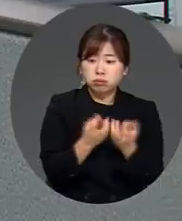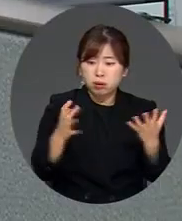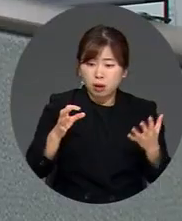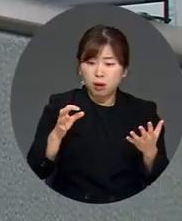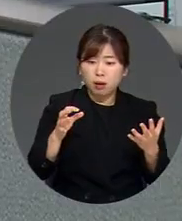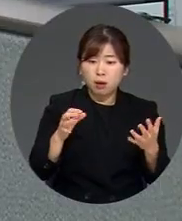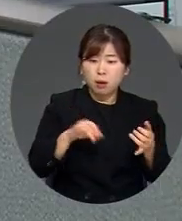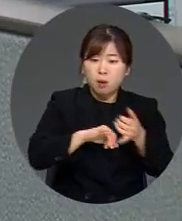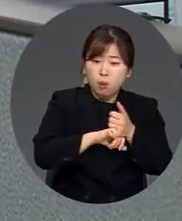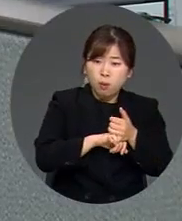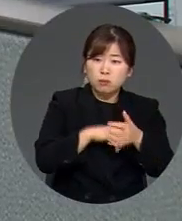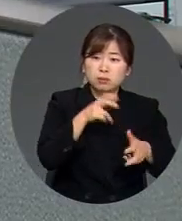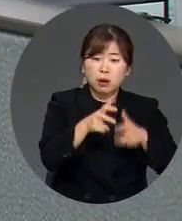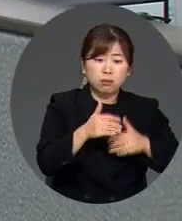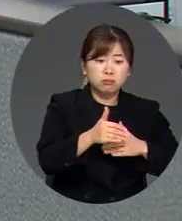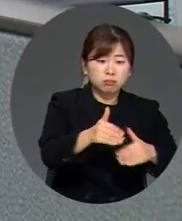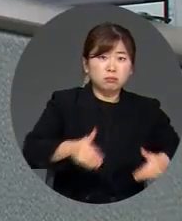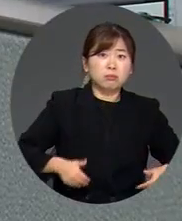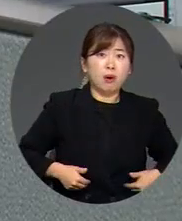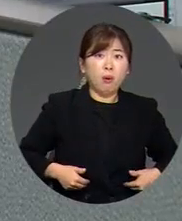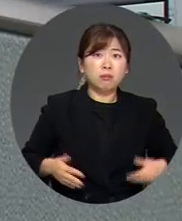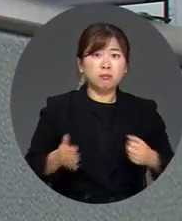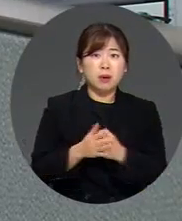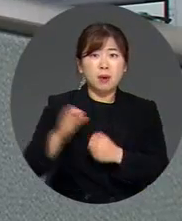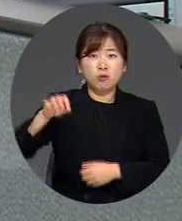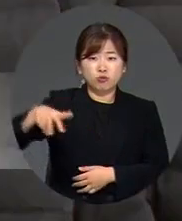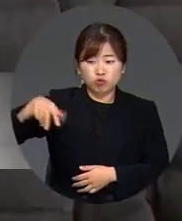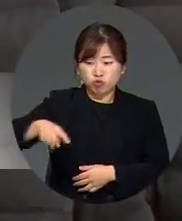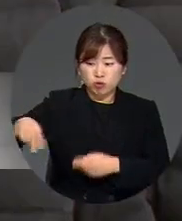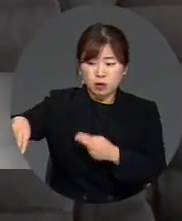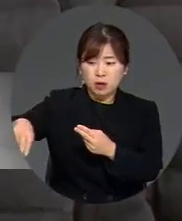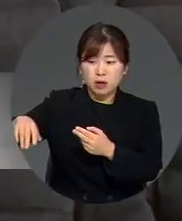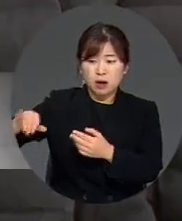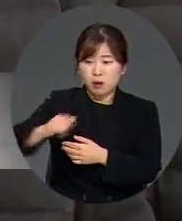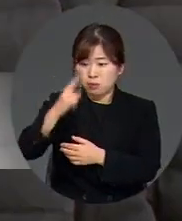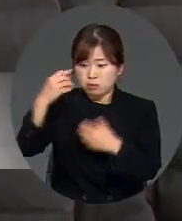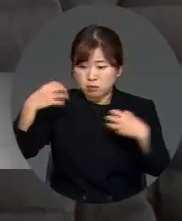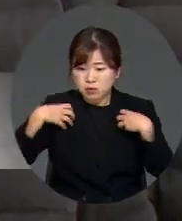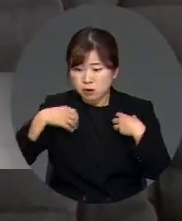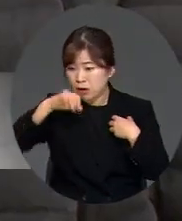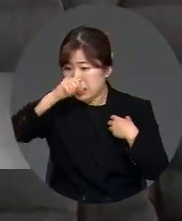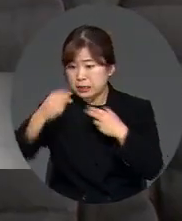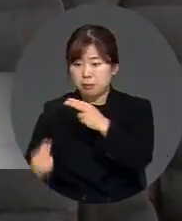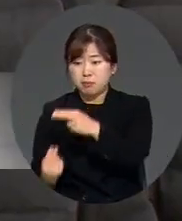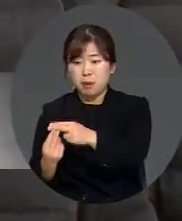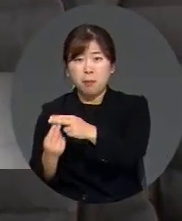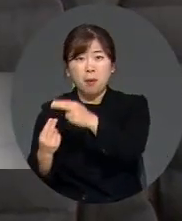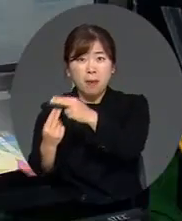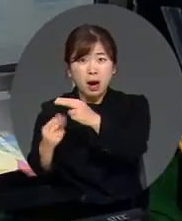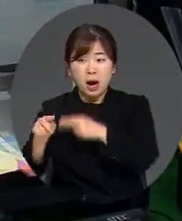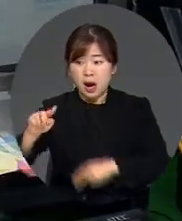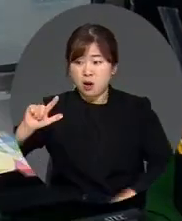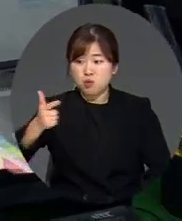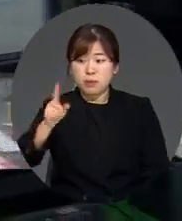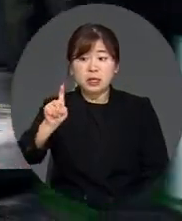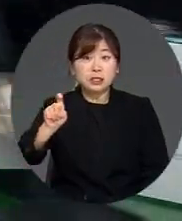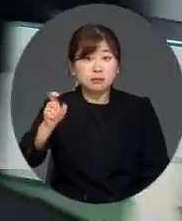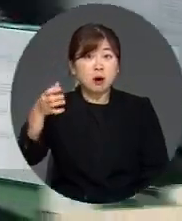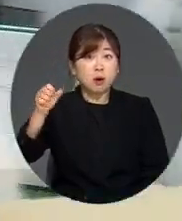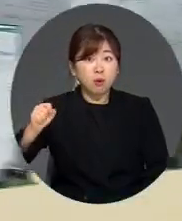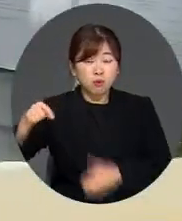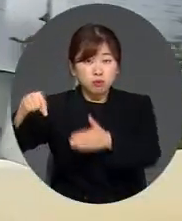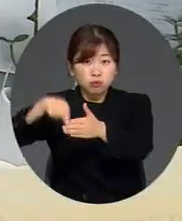손을 댔습니다. 우주항공청 개청에 대비해 적립해둔 재정안정기금 610억 원 가운데